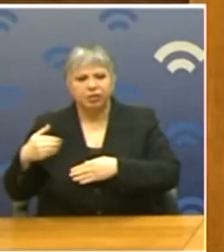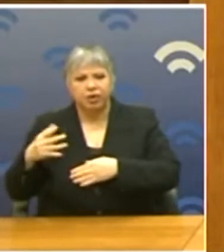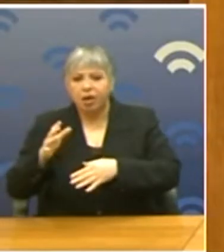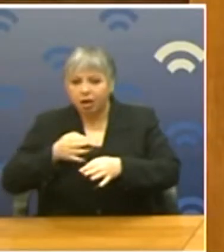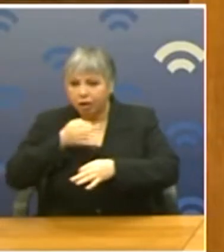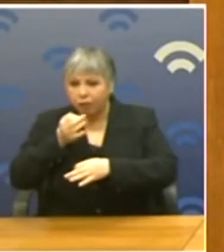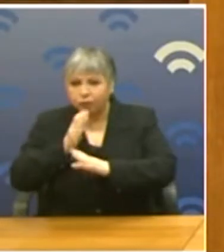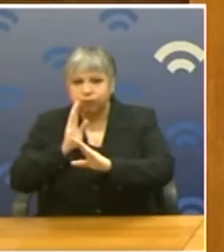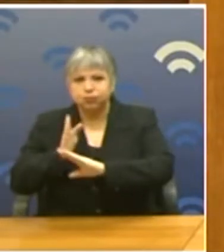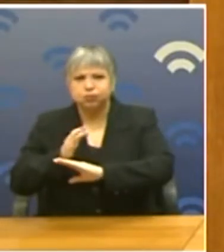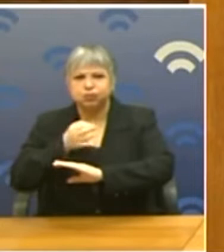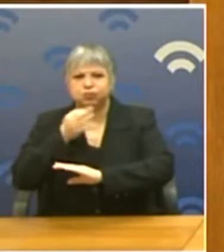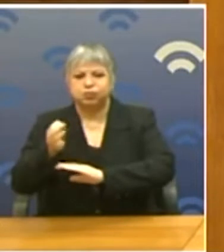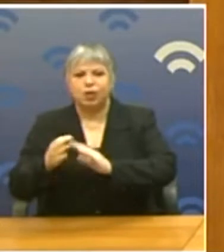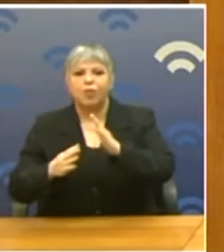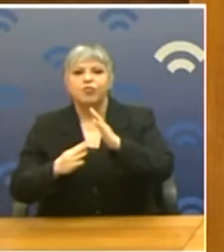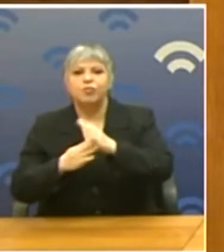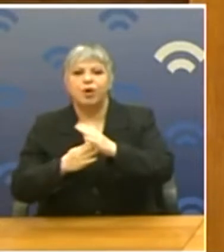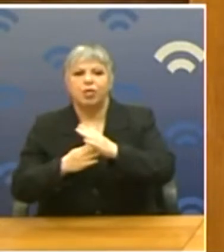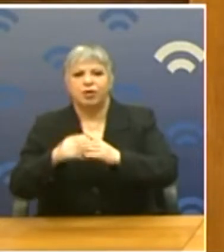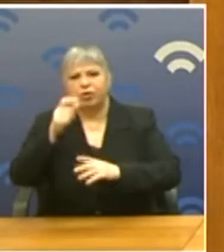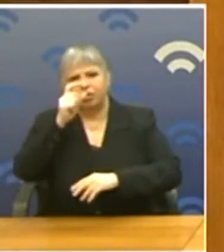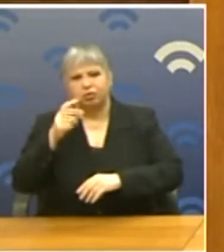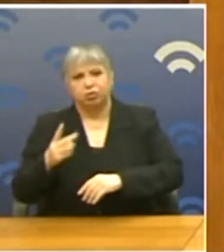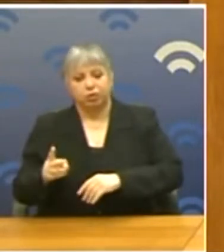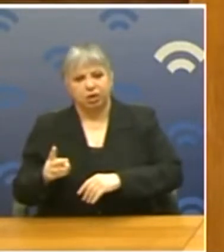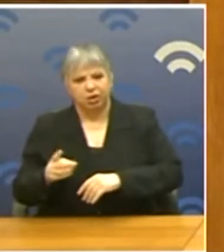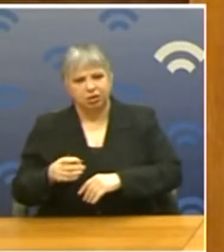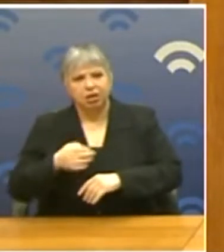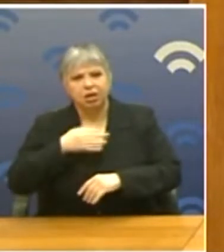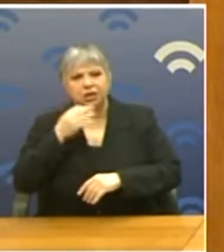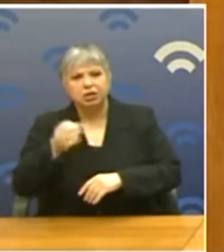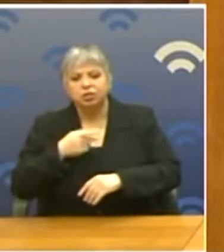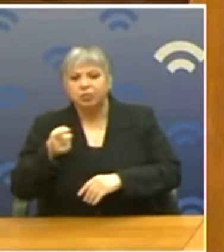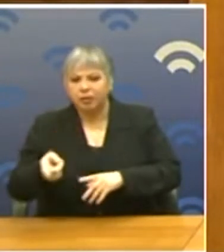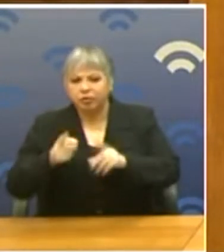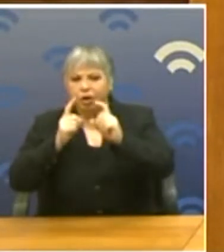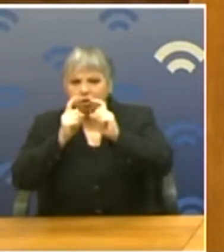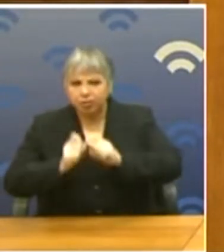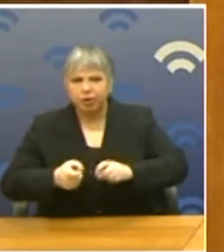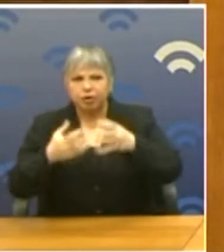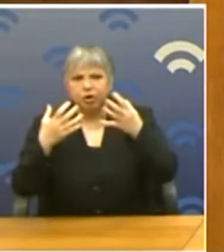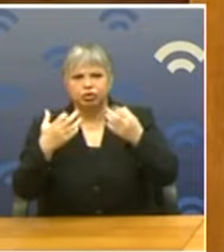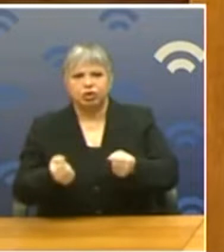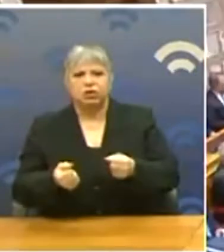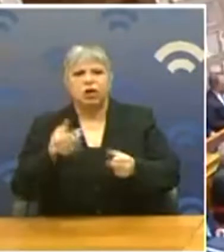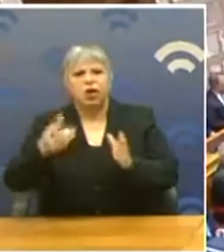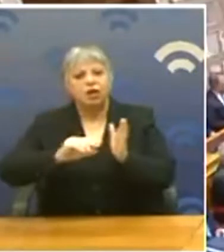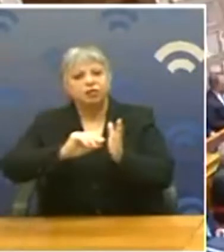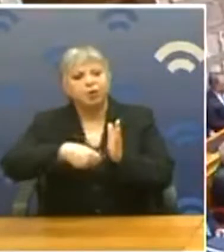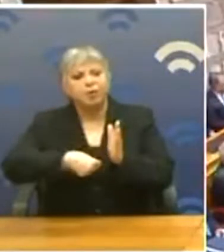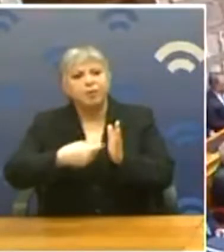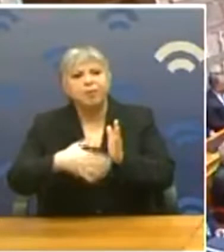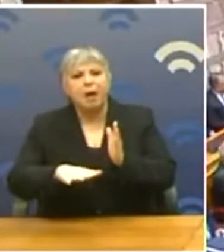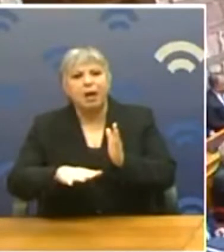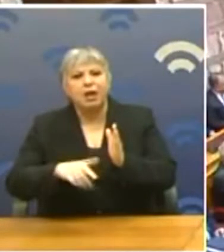Αγιογράφητα και ανιστόρητα όσα ισχυρίζεται η Τουρκία στη συμφωνία με τη Λιβύη, χαρακτήρισε ο Κυριάκος Μητσοτάκης, ενώ τόνισε πως η Ελλάδα θα